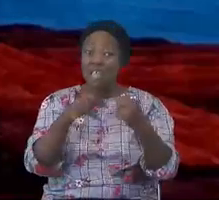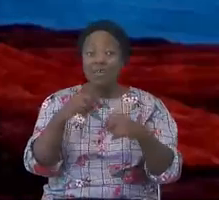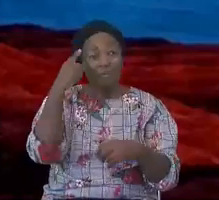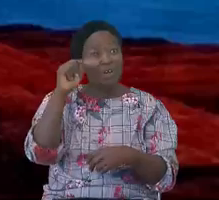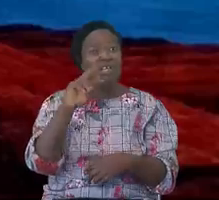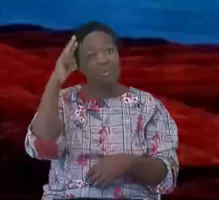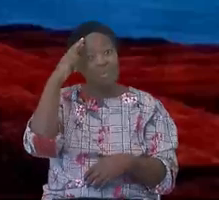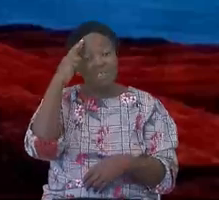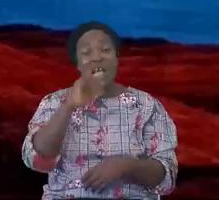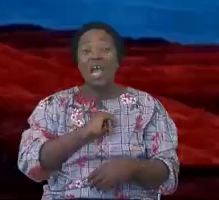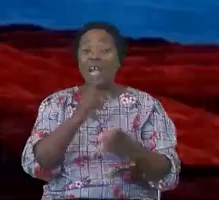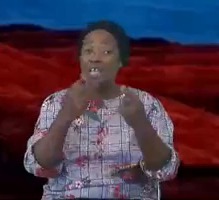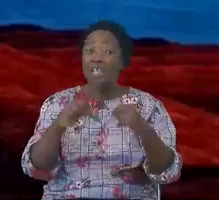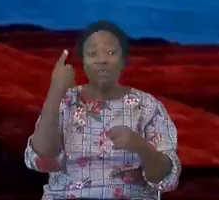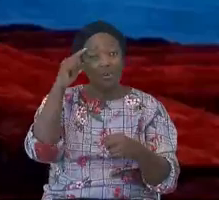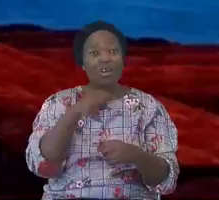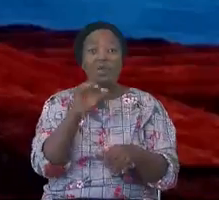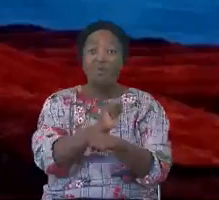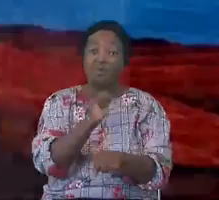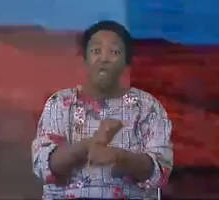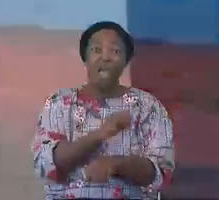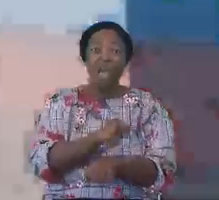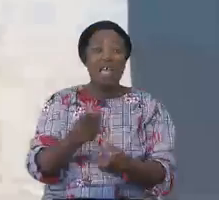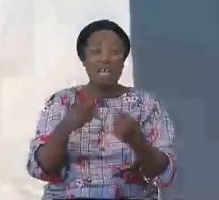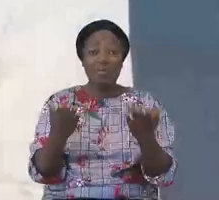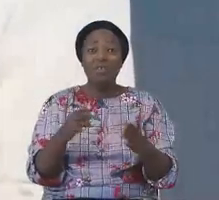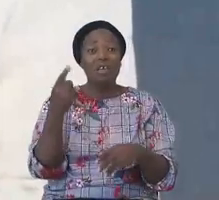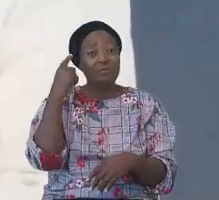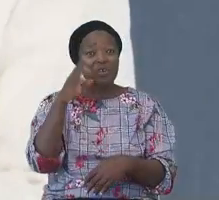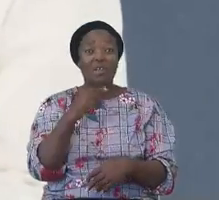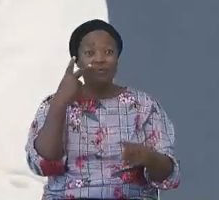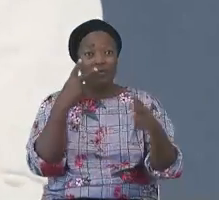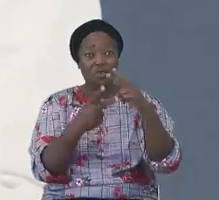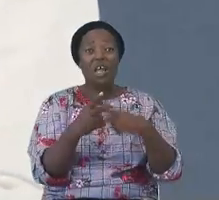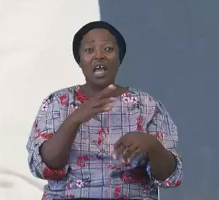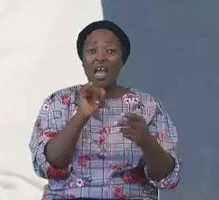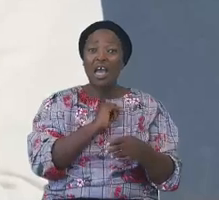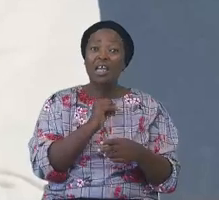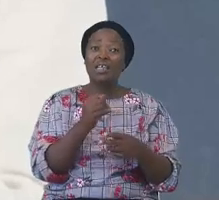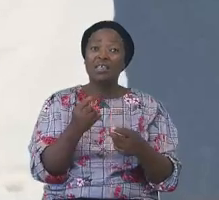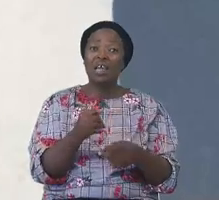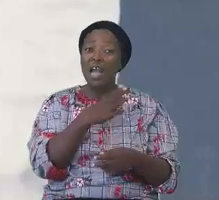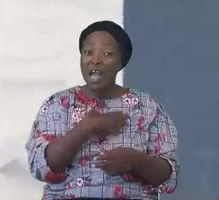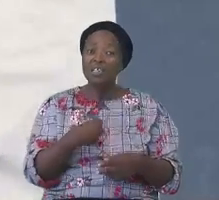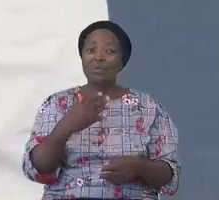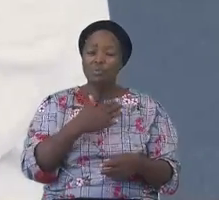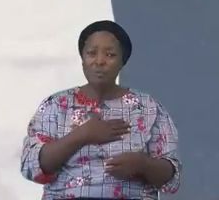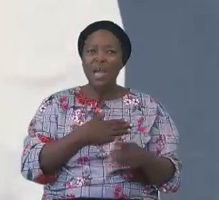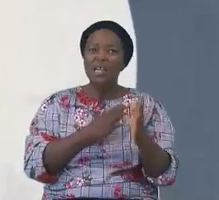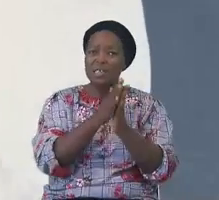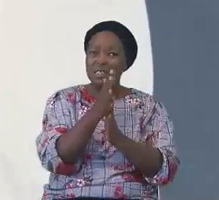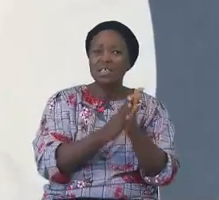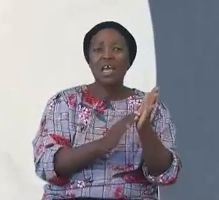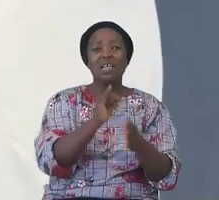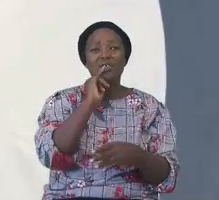Je suis ton fils, le fils de Dieu. Je suis venu pour un objectif. Je suis venu pour une mission. »